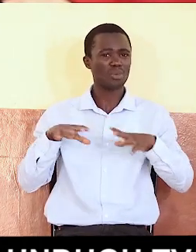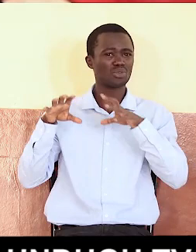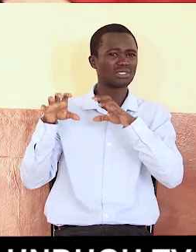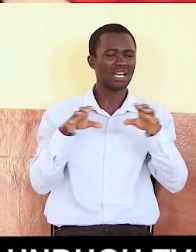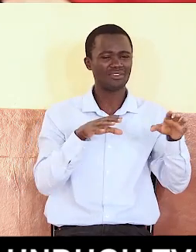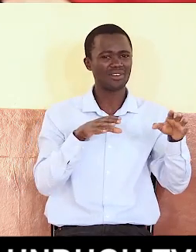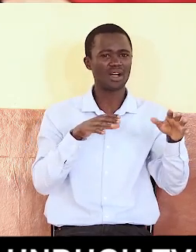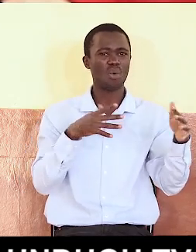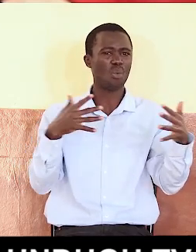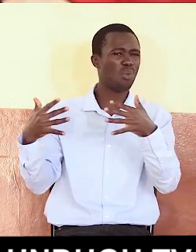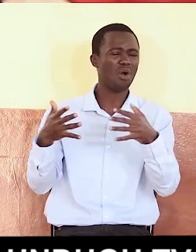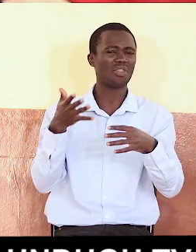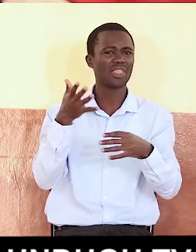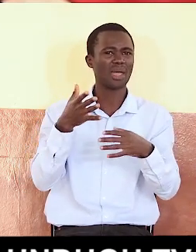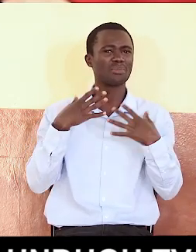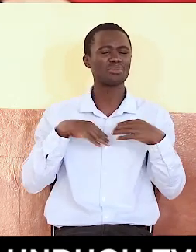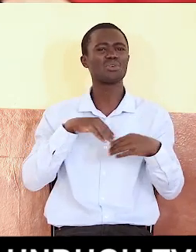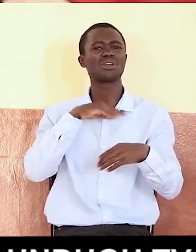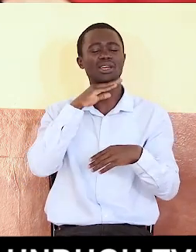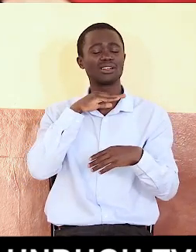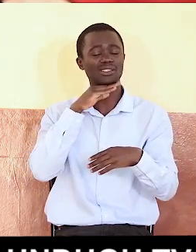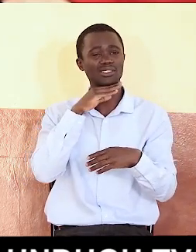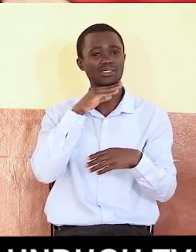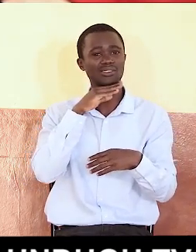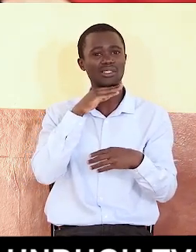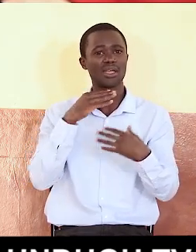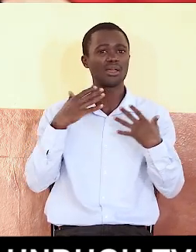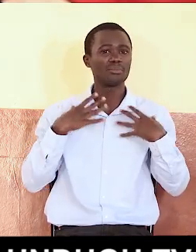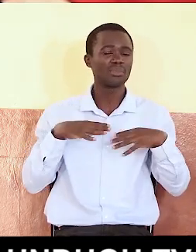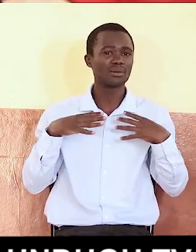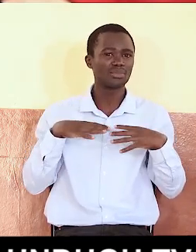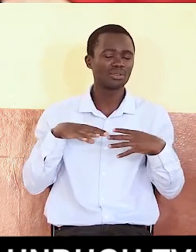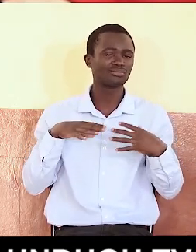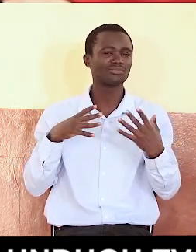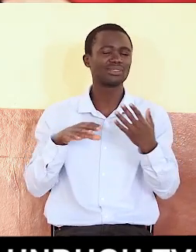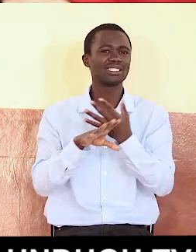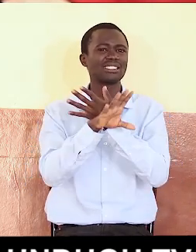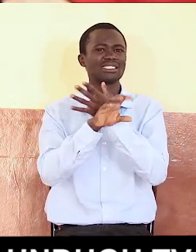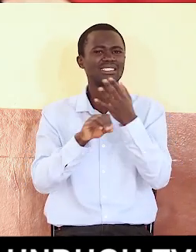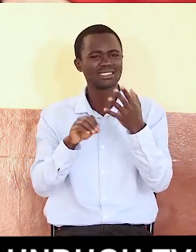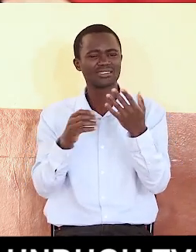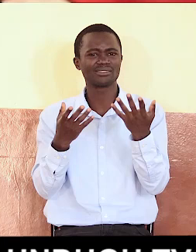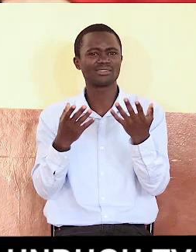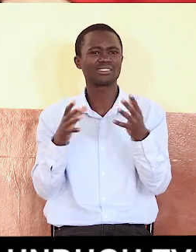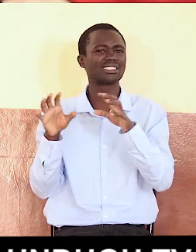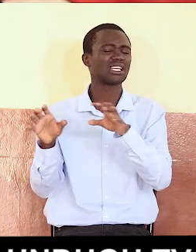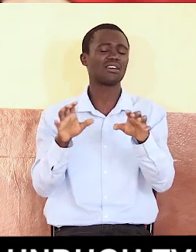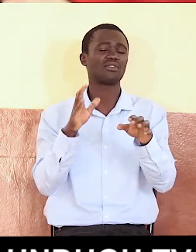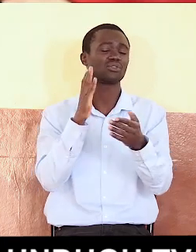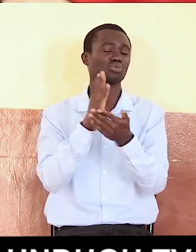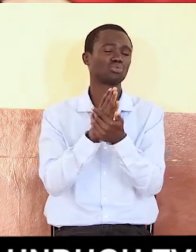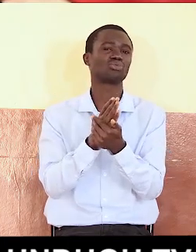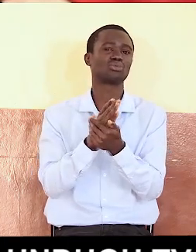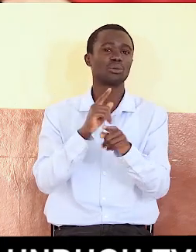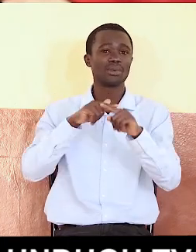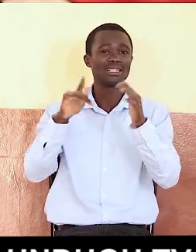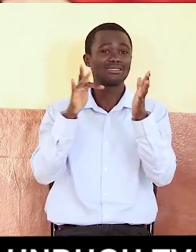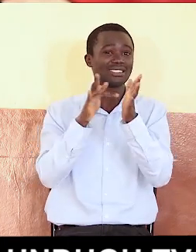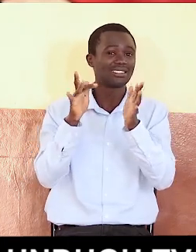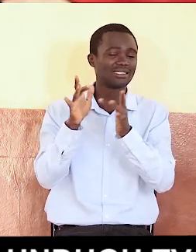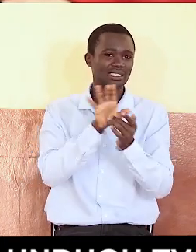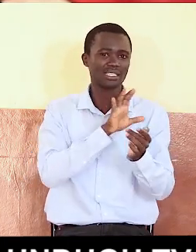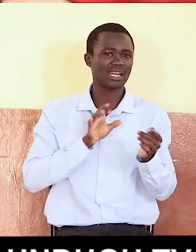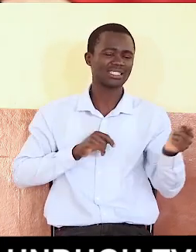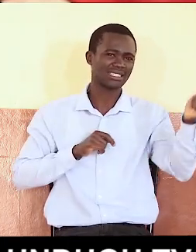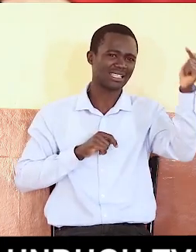kila wakati, watu wanauawa, watu walikuwa wanachukuliwa mateka, watu wanasumbuliwa. Lakini Yesu alikuja hili